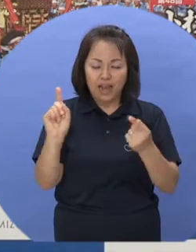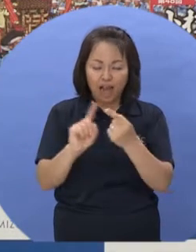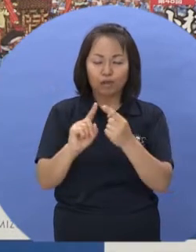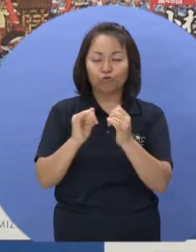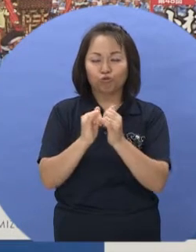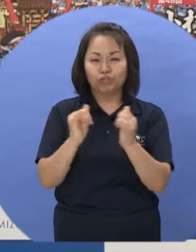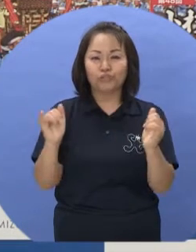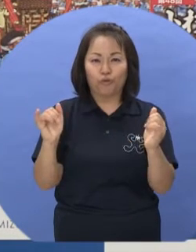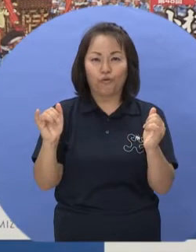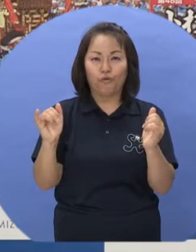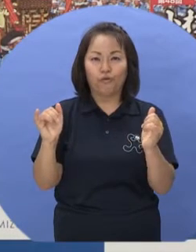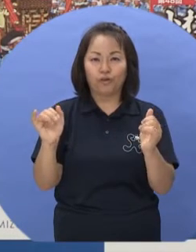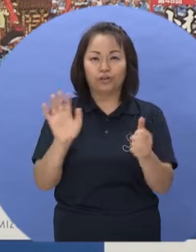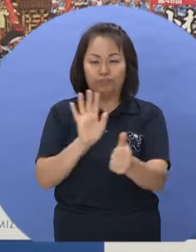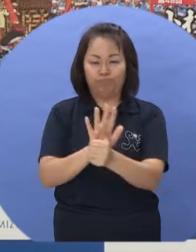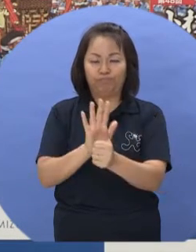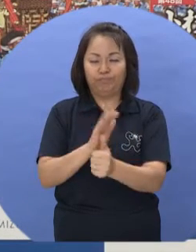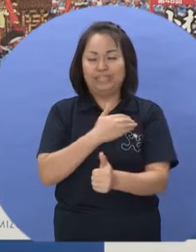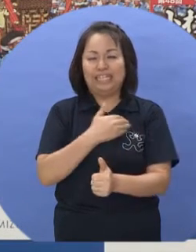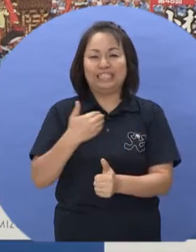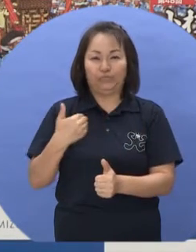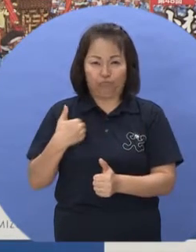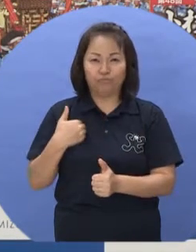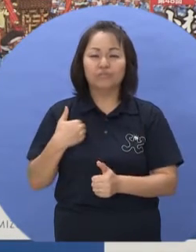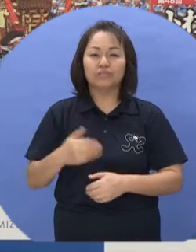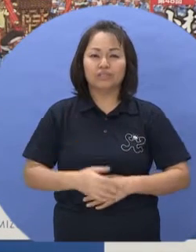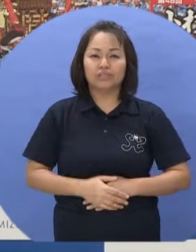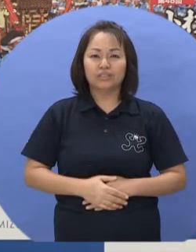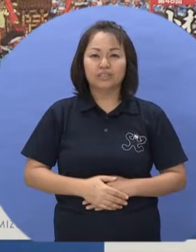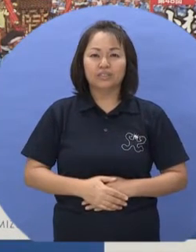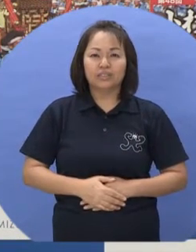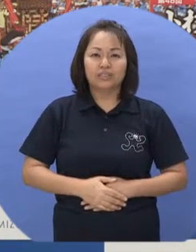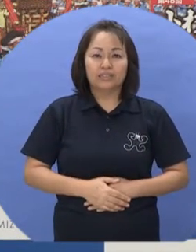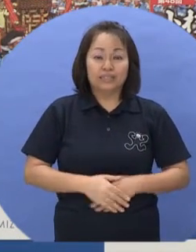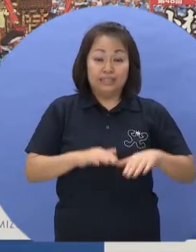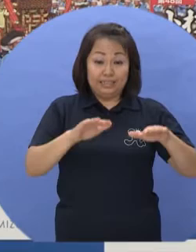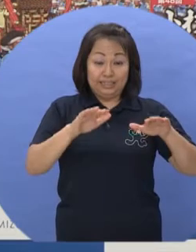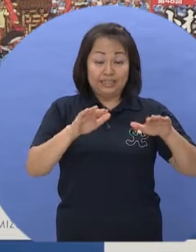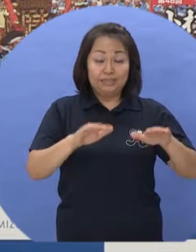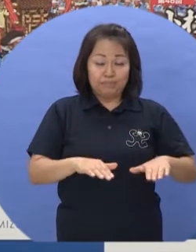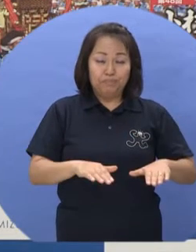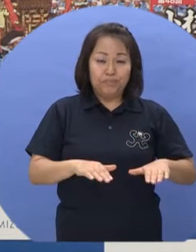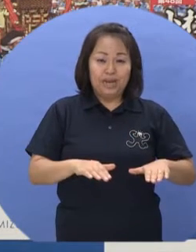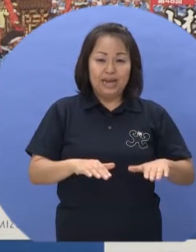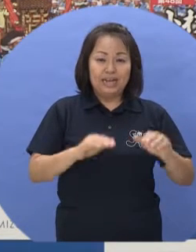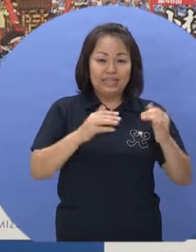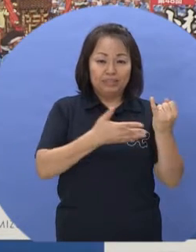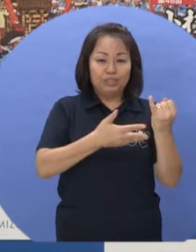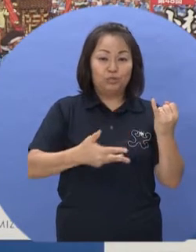。いずれかを満たすということについては、すで、に射水市内に居住しておられて、